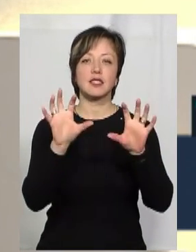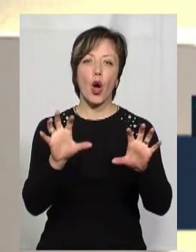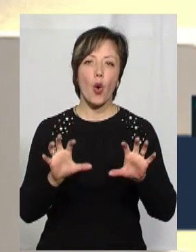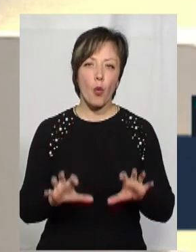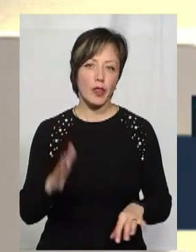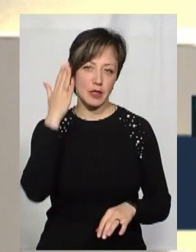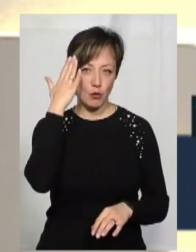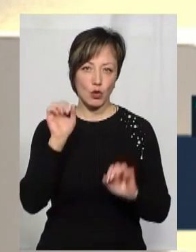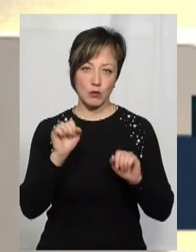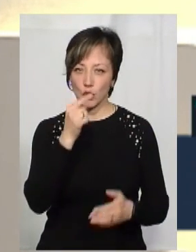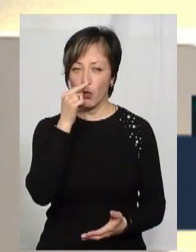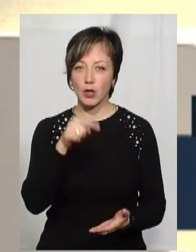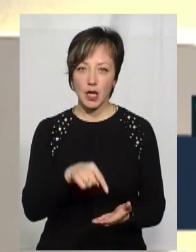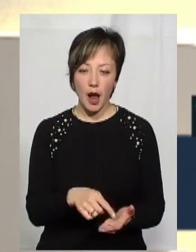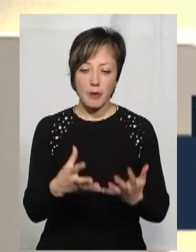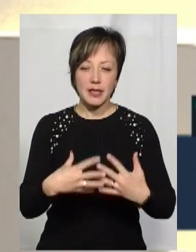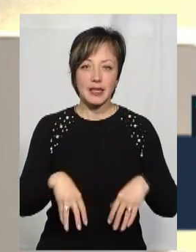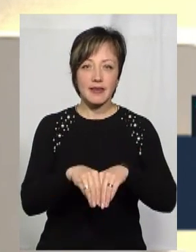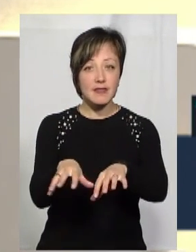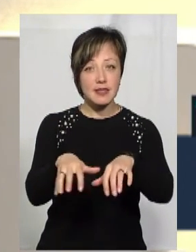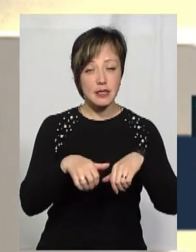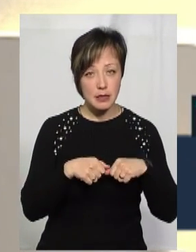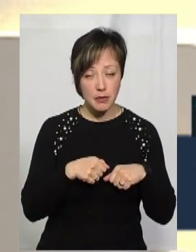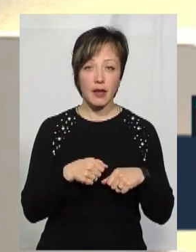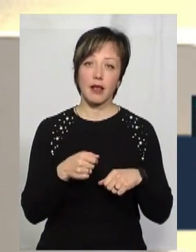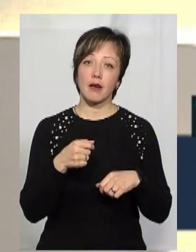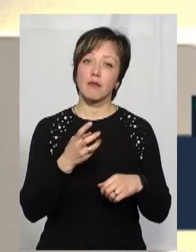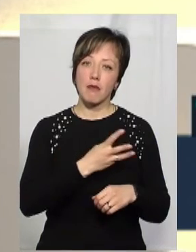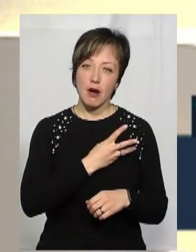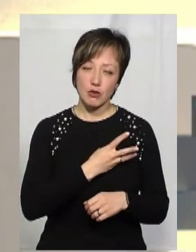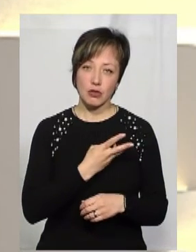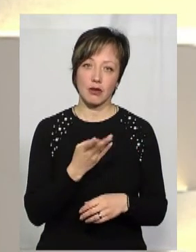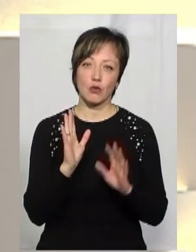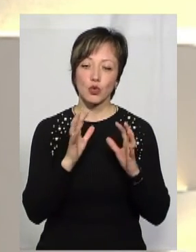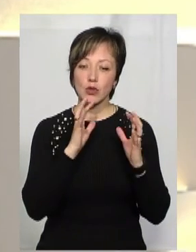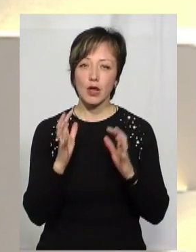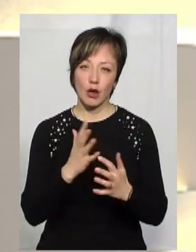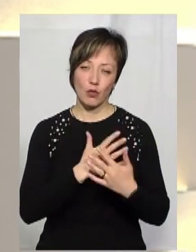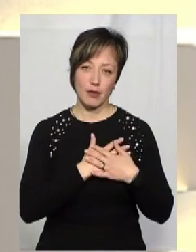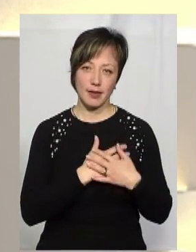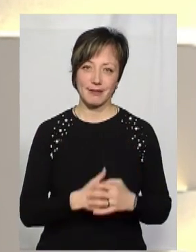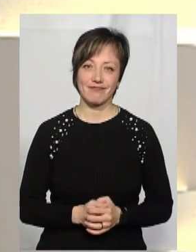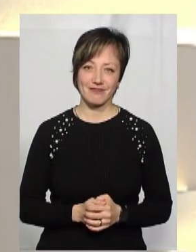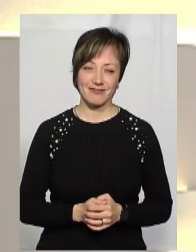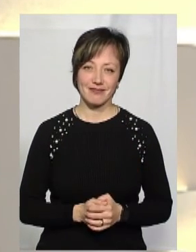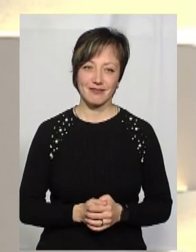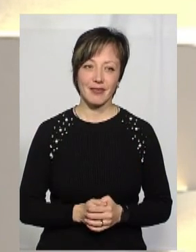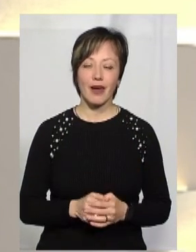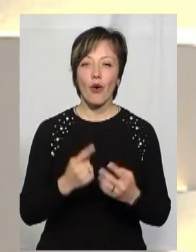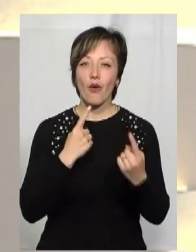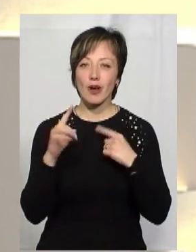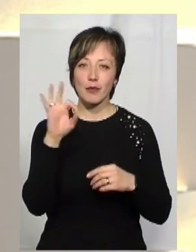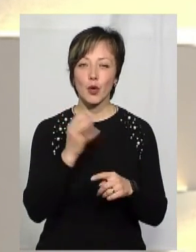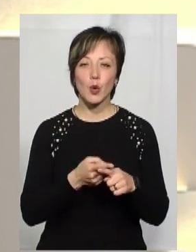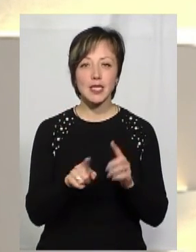спосіб можуть потрапити у сім'ї, де вони бажані, де їх будуть любити. І говорили